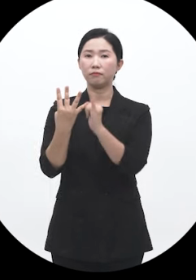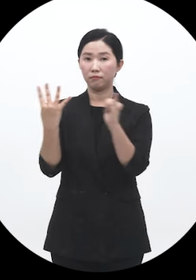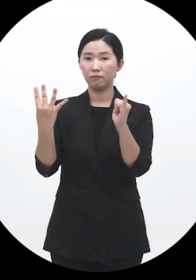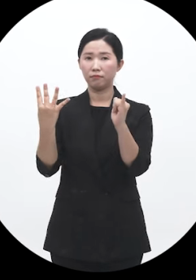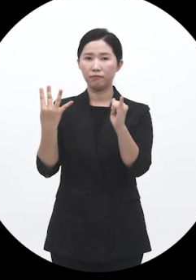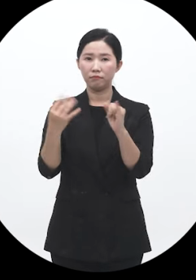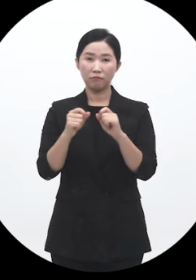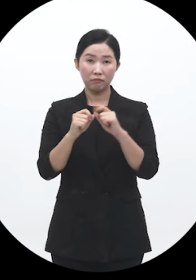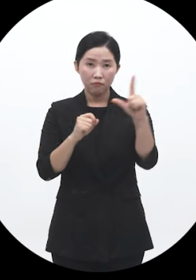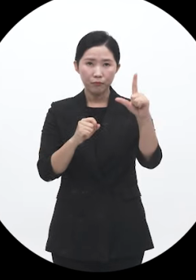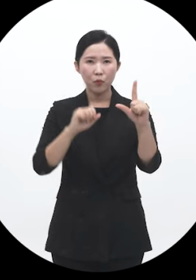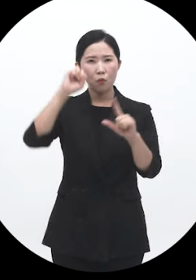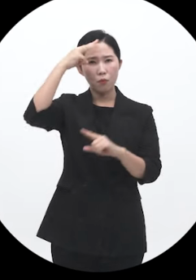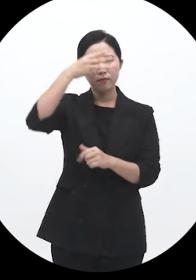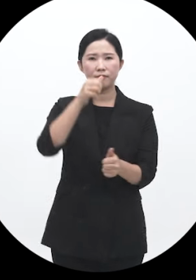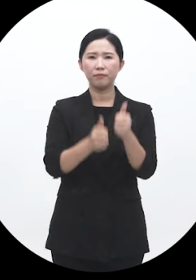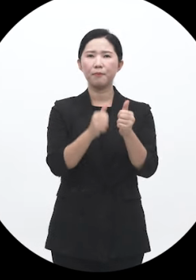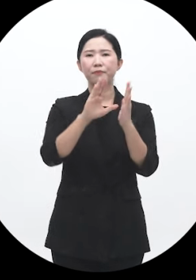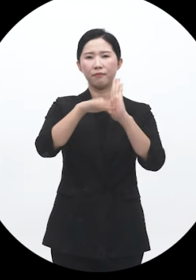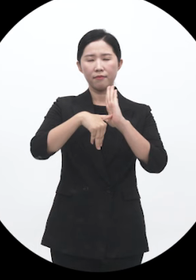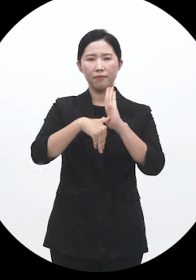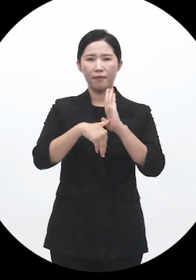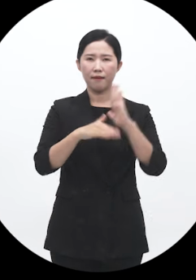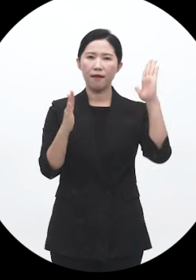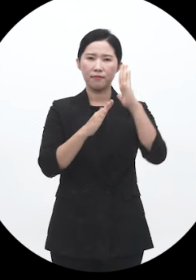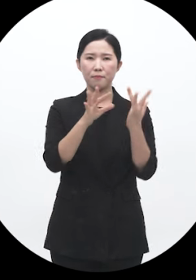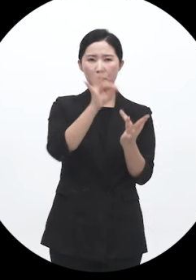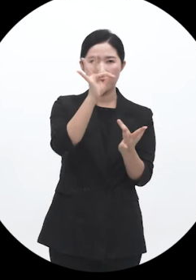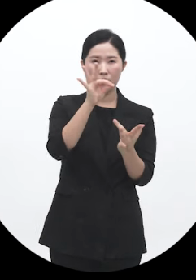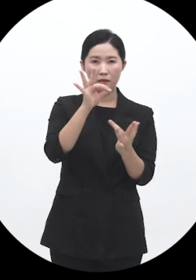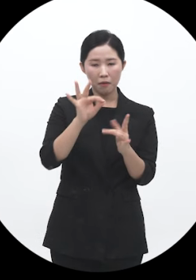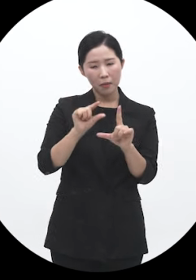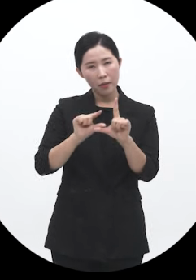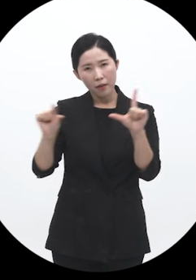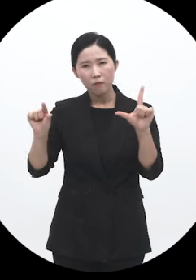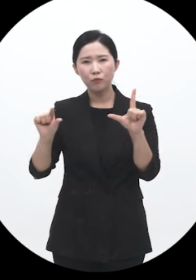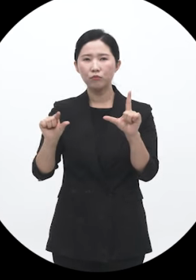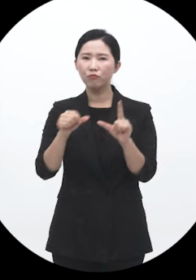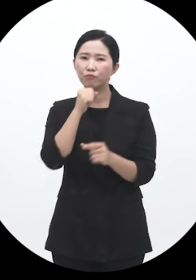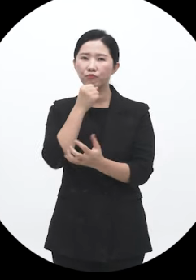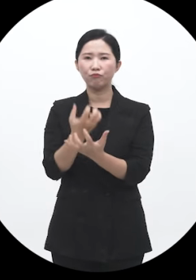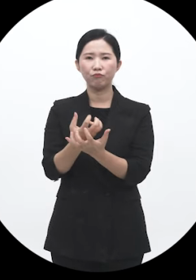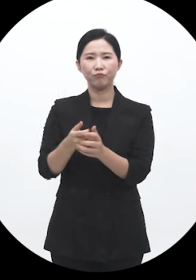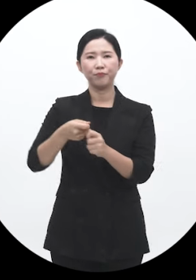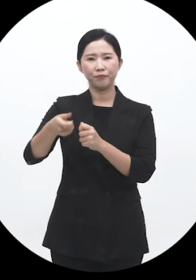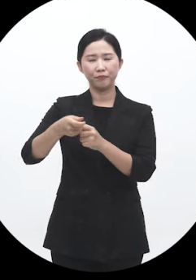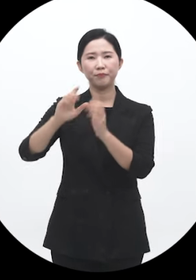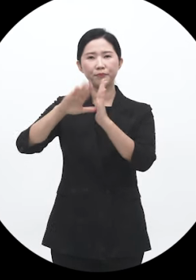대부분의 인원은 정시에서 선발하고 일부의 인원을 수시에서 선발합니다.